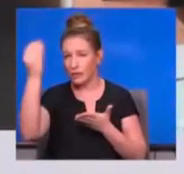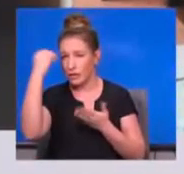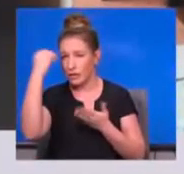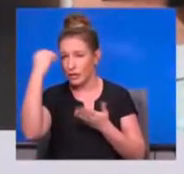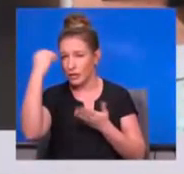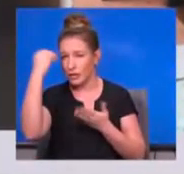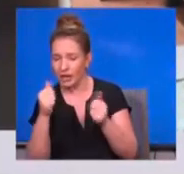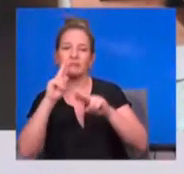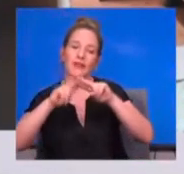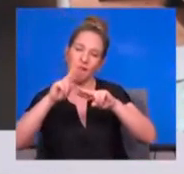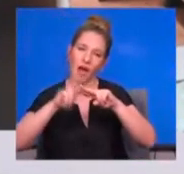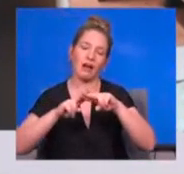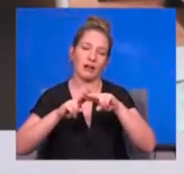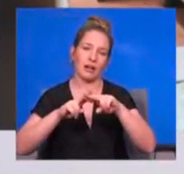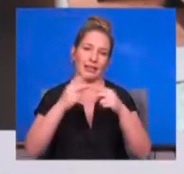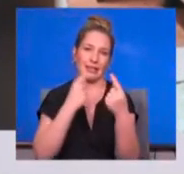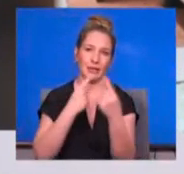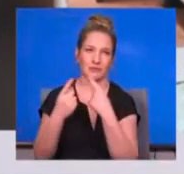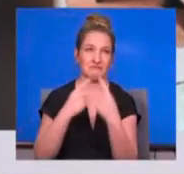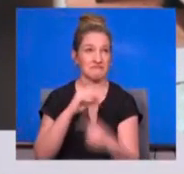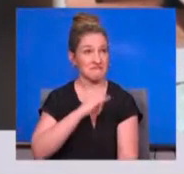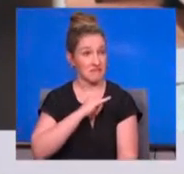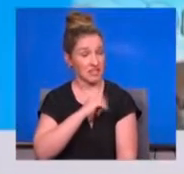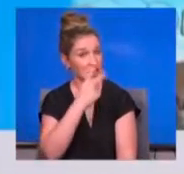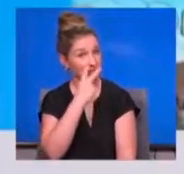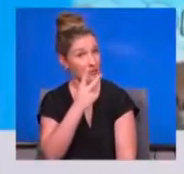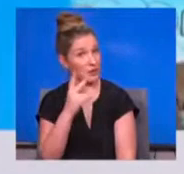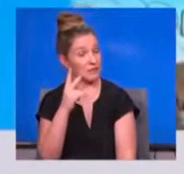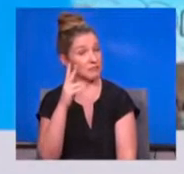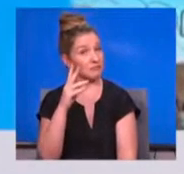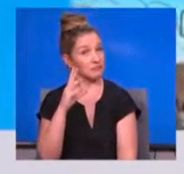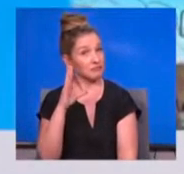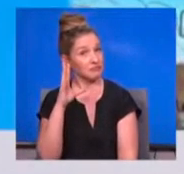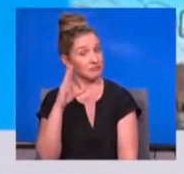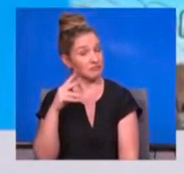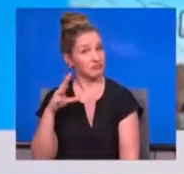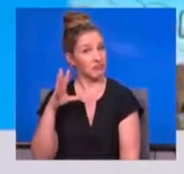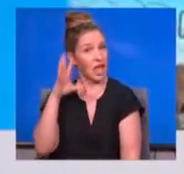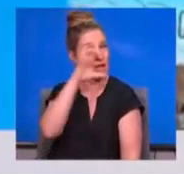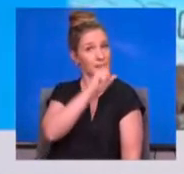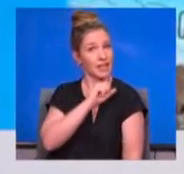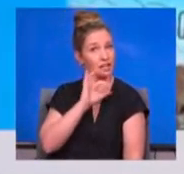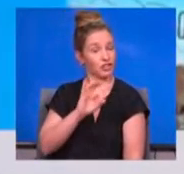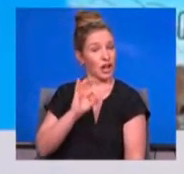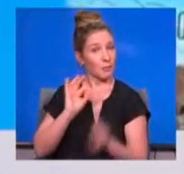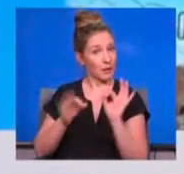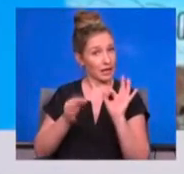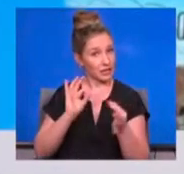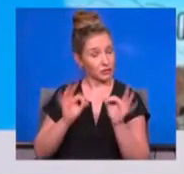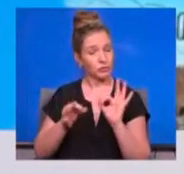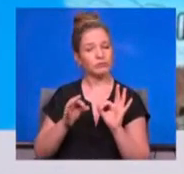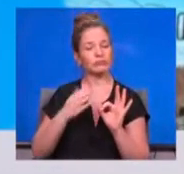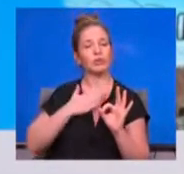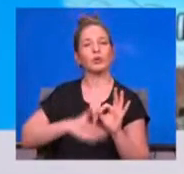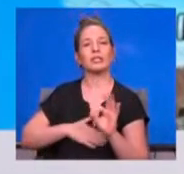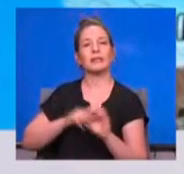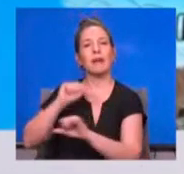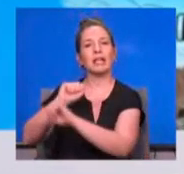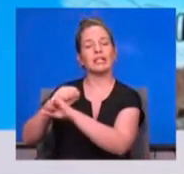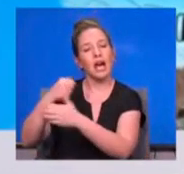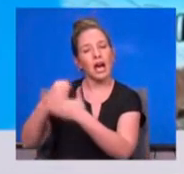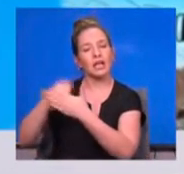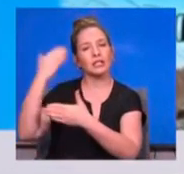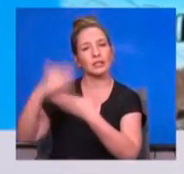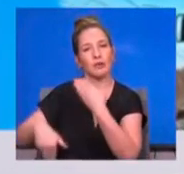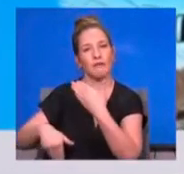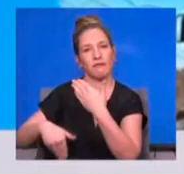דיון, אבל מעניין שאנחנו רואים כאן את העמדה של הפרקליטות שבינתיים תטען למעצר עד תום ההליכים, למרות שביתר התיקים שמוגשים בינתיים אנחנו רואים